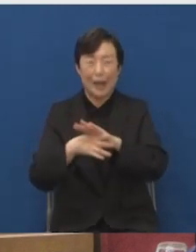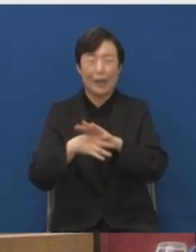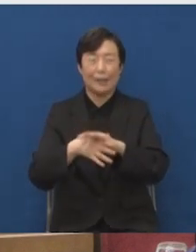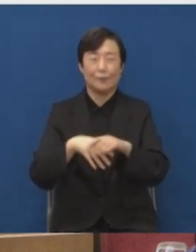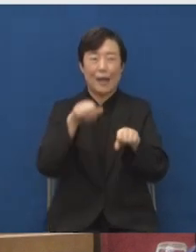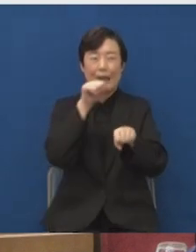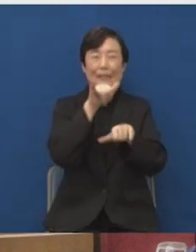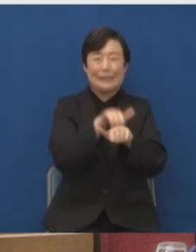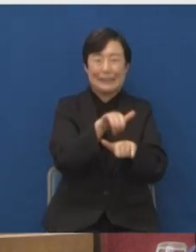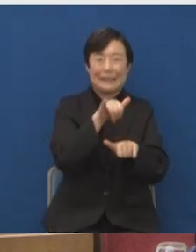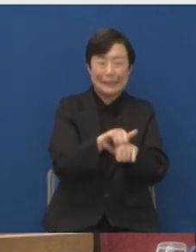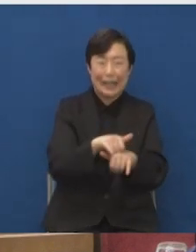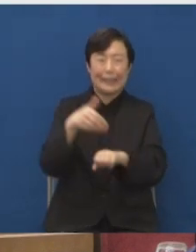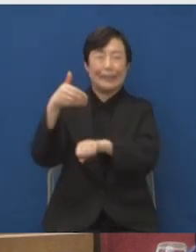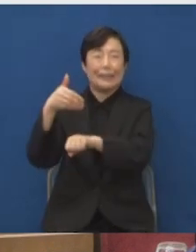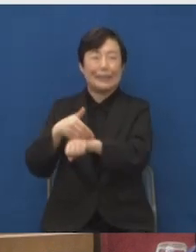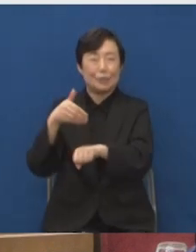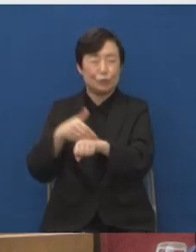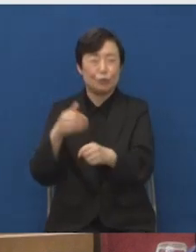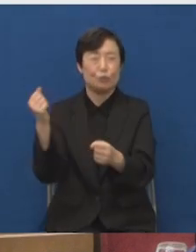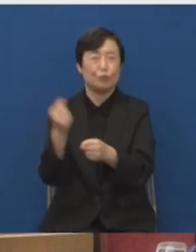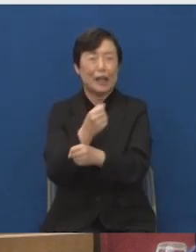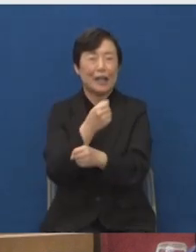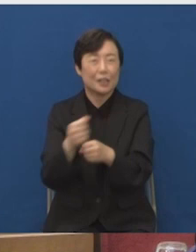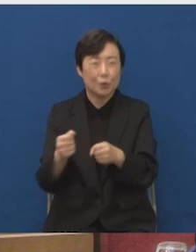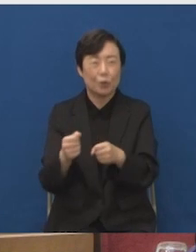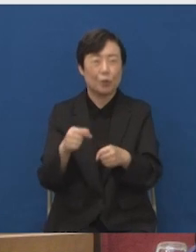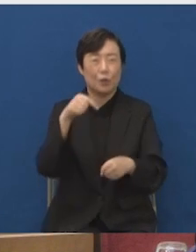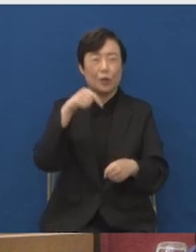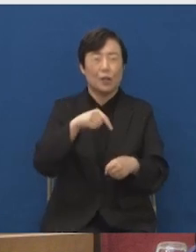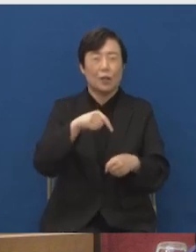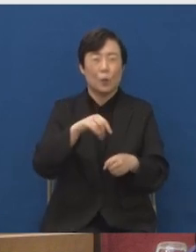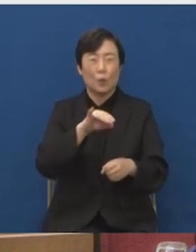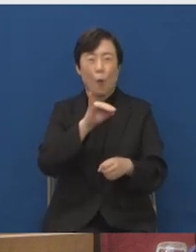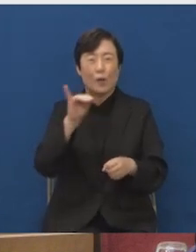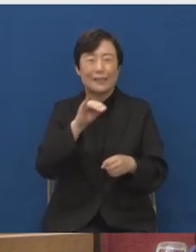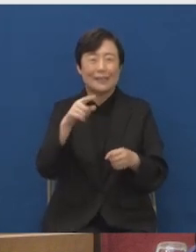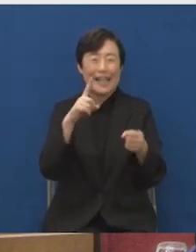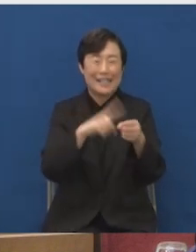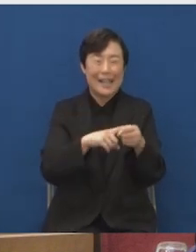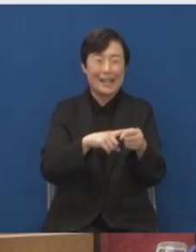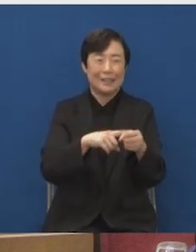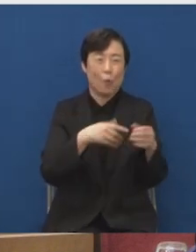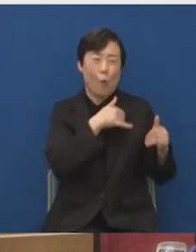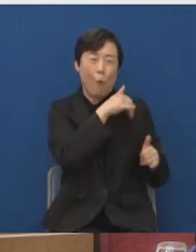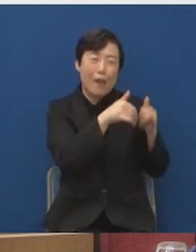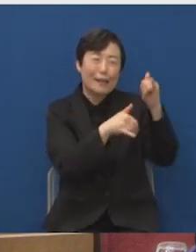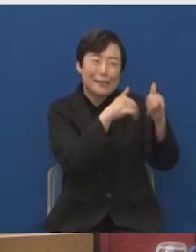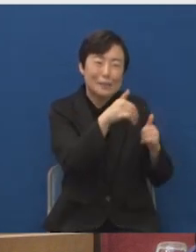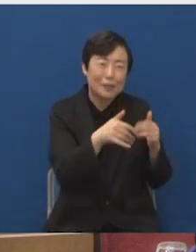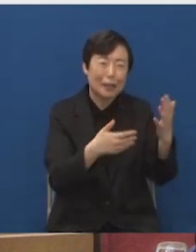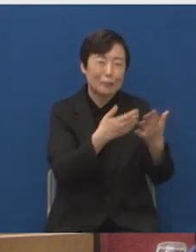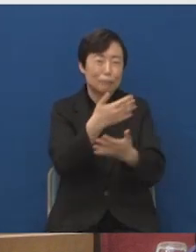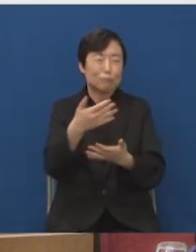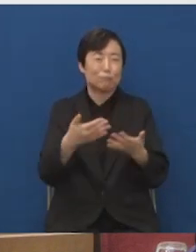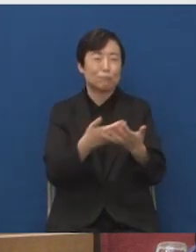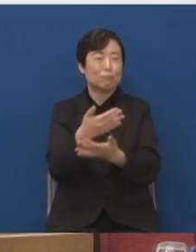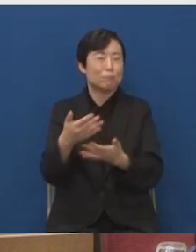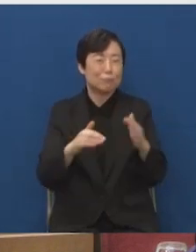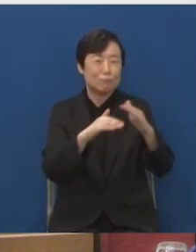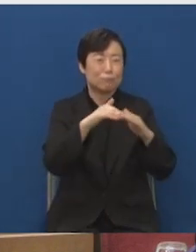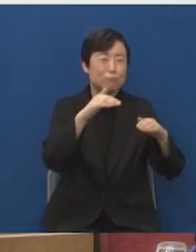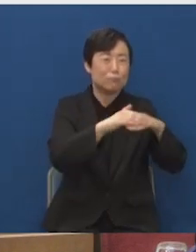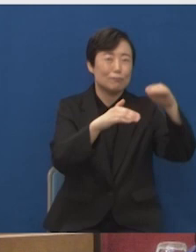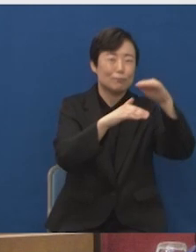術、産業等をこの町が千年の歴史の中で混じり合わせ、豊穣な文化を作り出してきた町